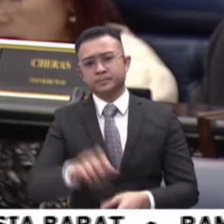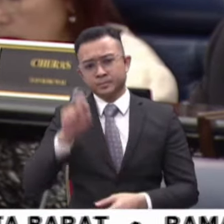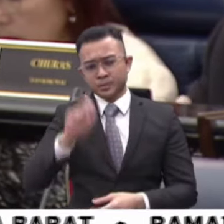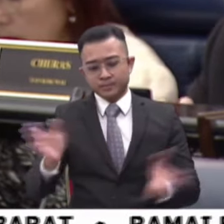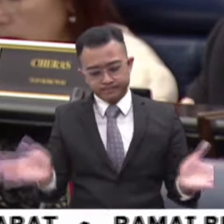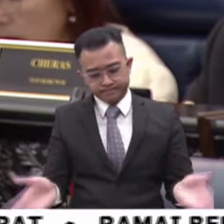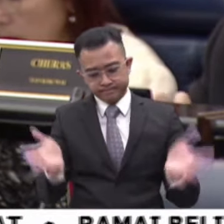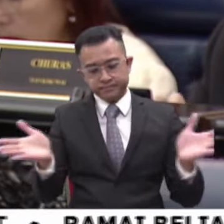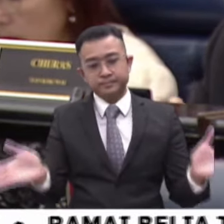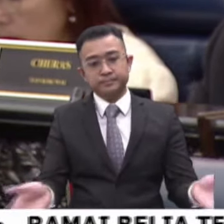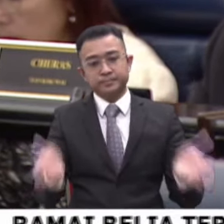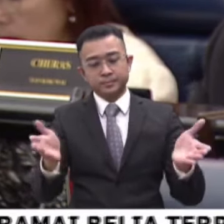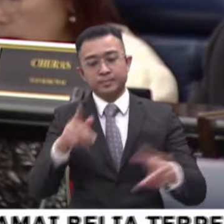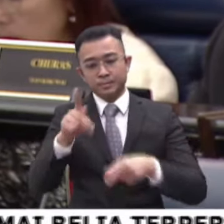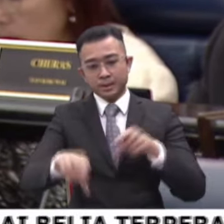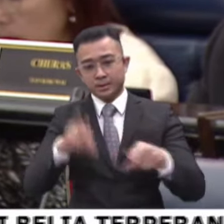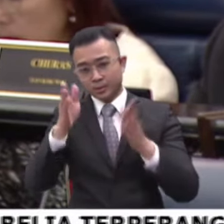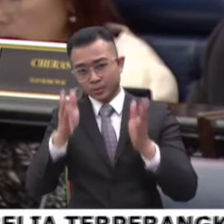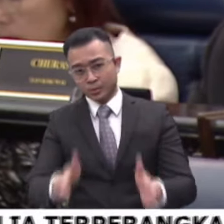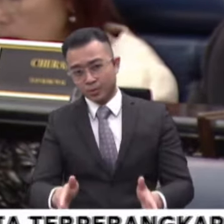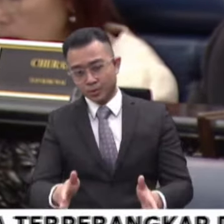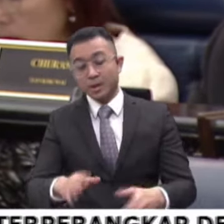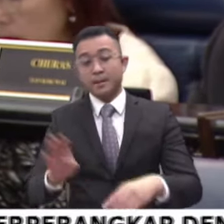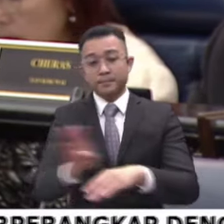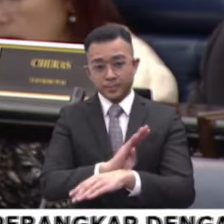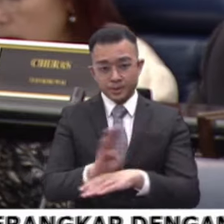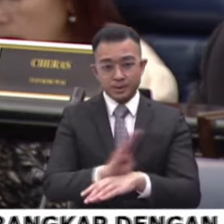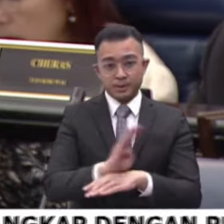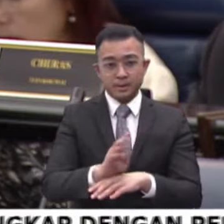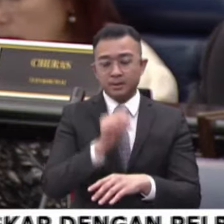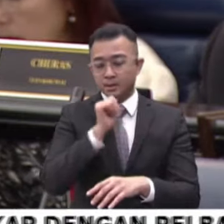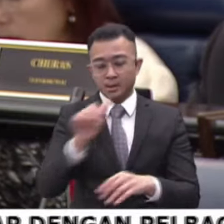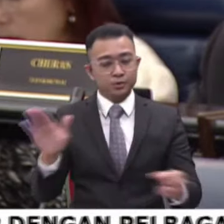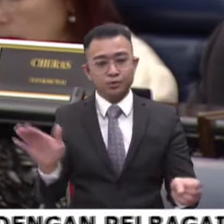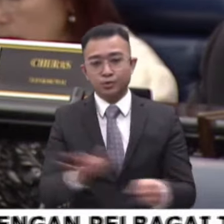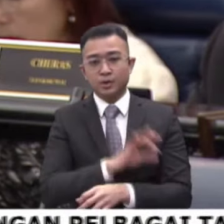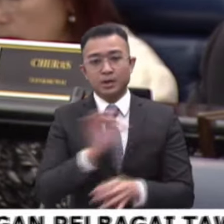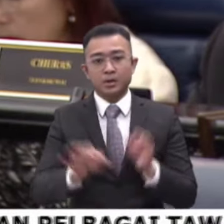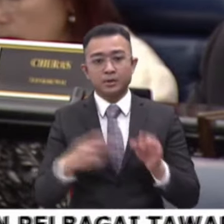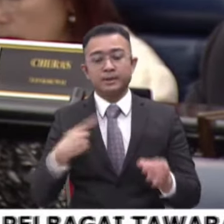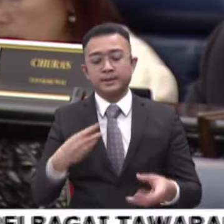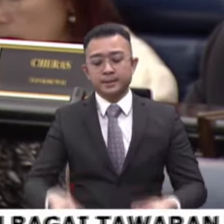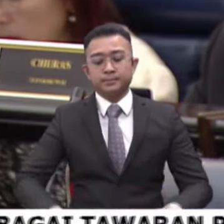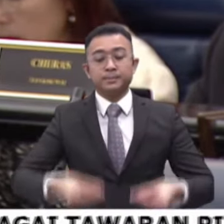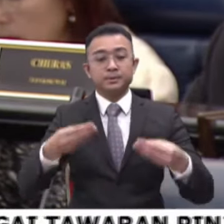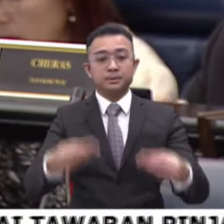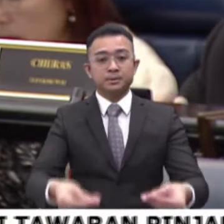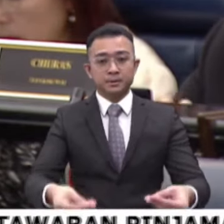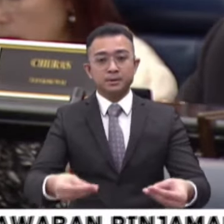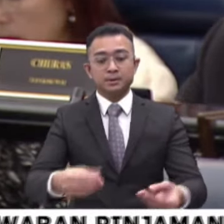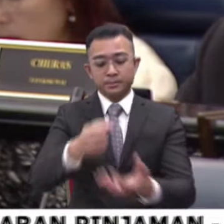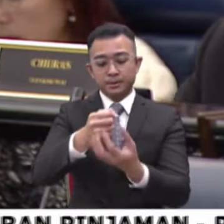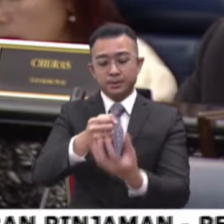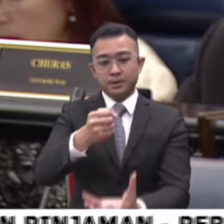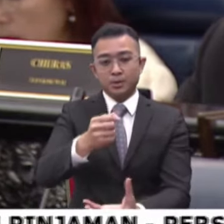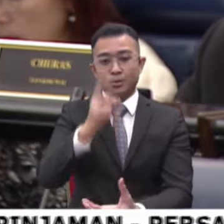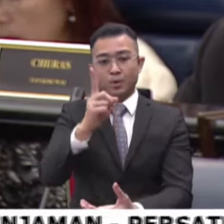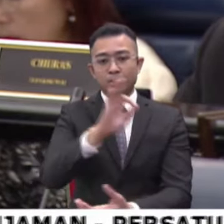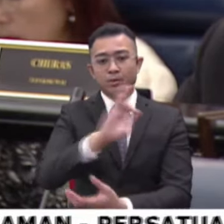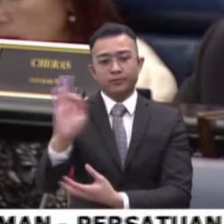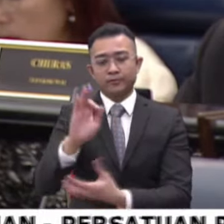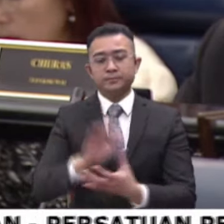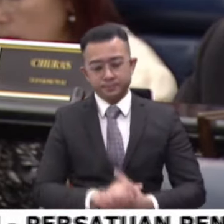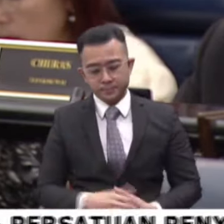menggalakkan mahasiswa kita untuk berniaga tetapi tidak cukup jikalau kita hanya memberikan mereka dana one